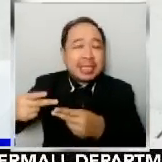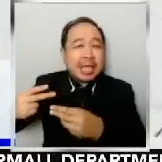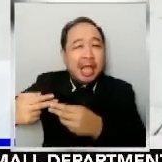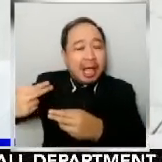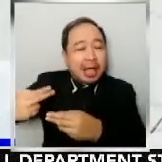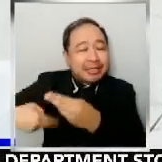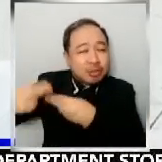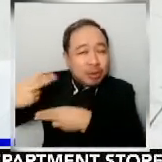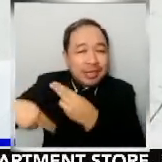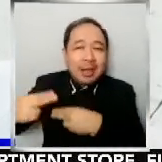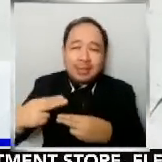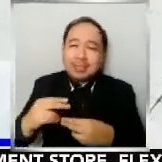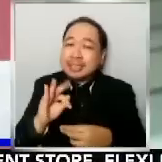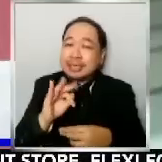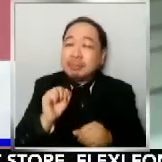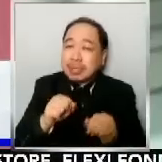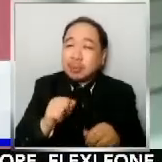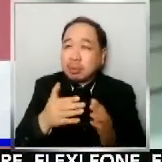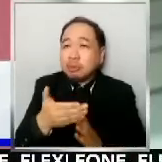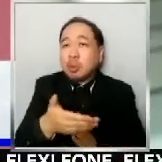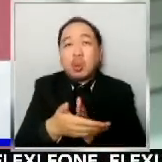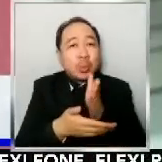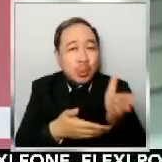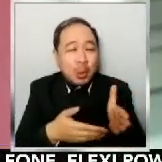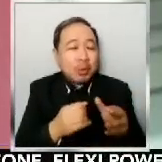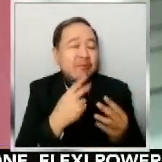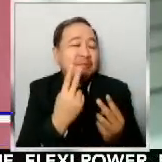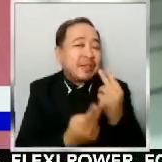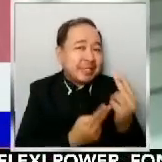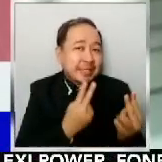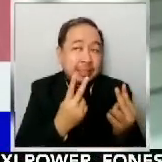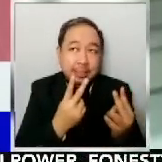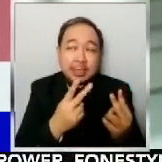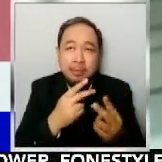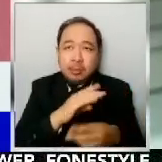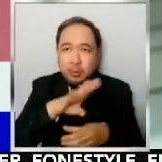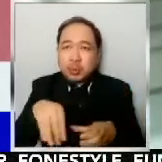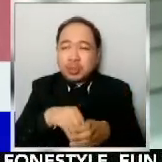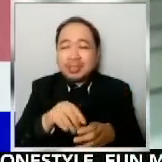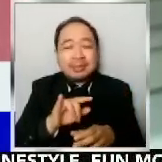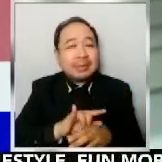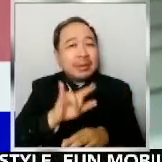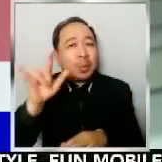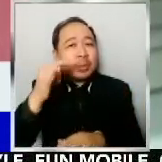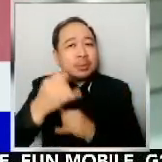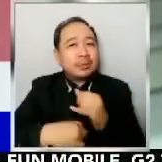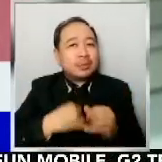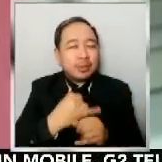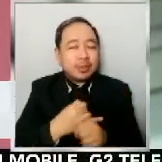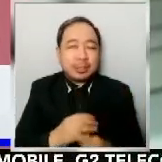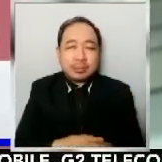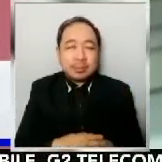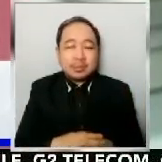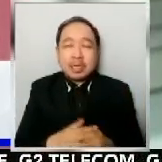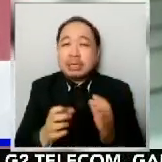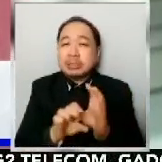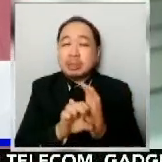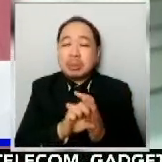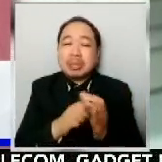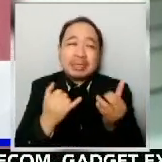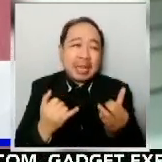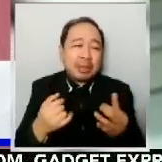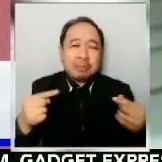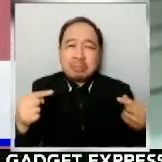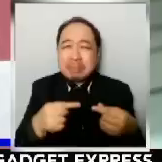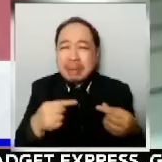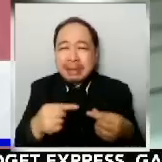raw dyan ang mga travel niya abroad. Especially now na masasakit na tuhod, masakit ang likod, you know,